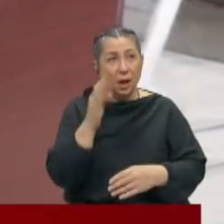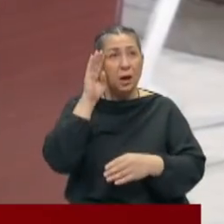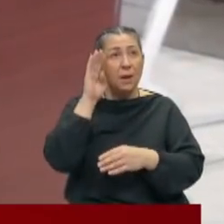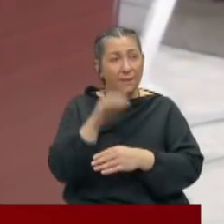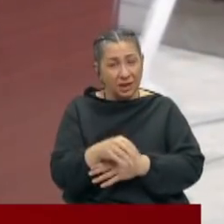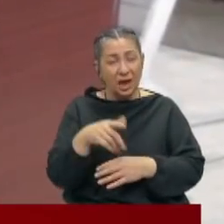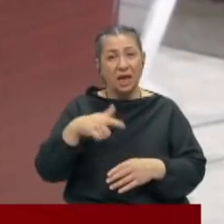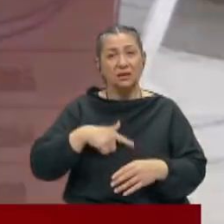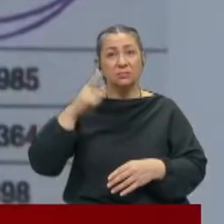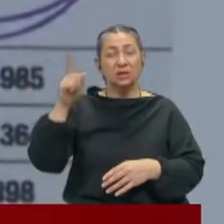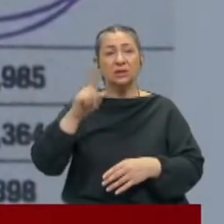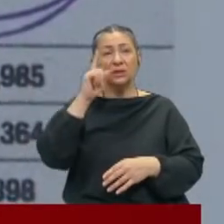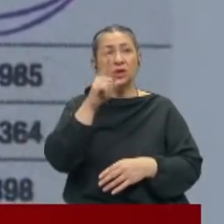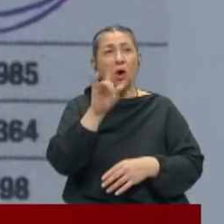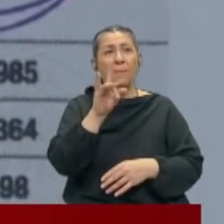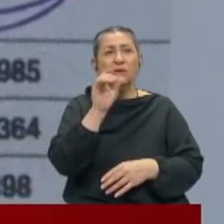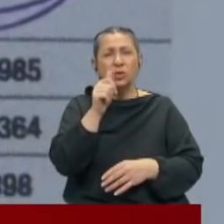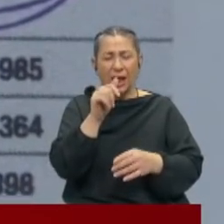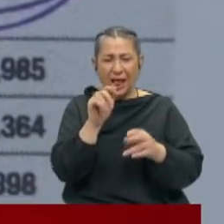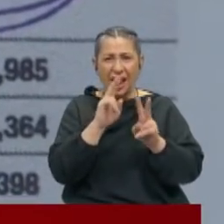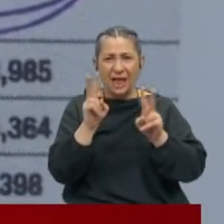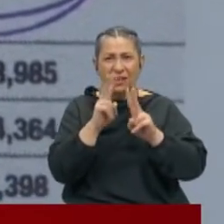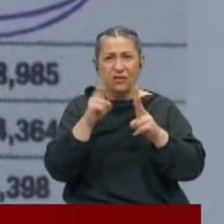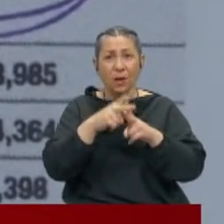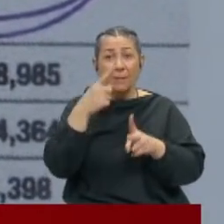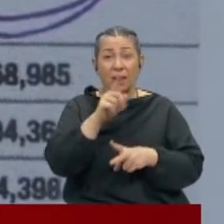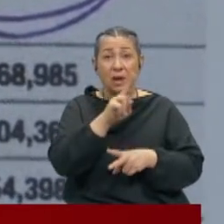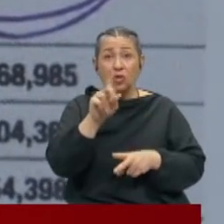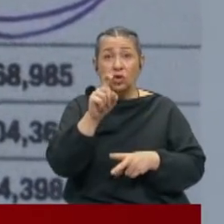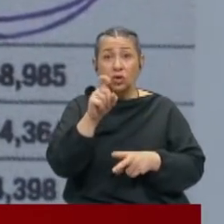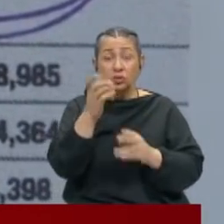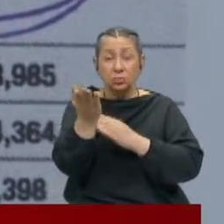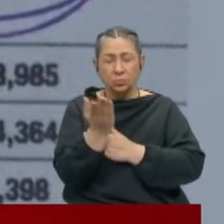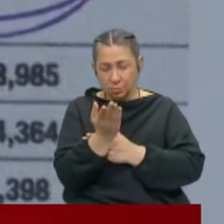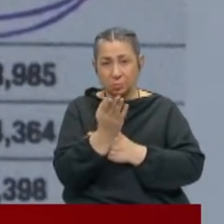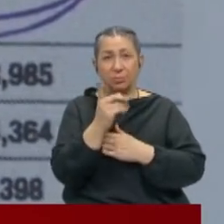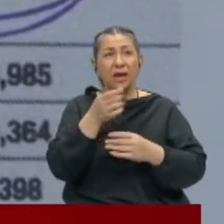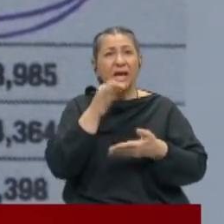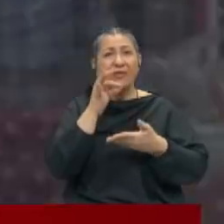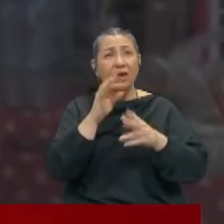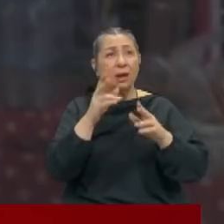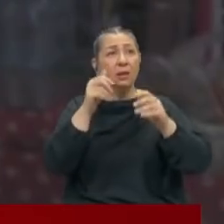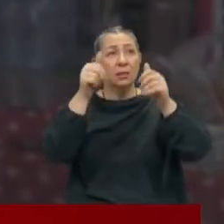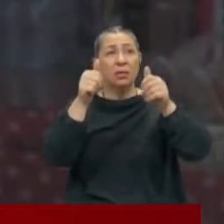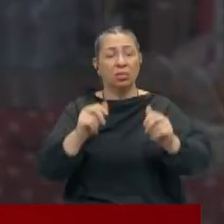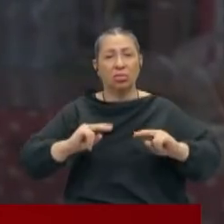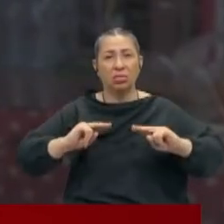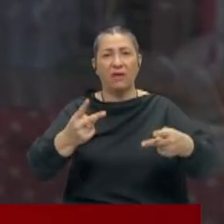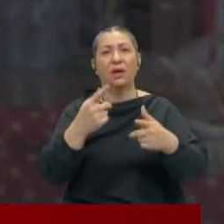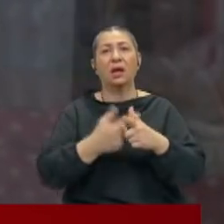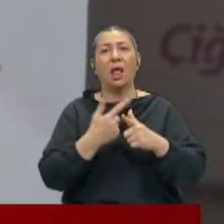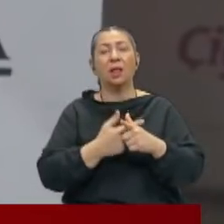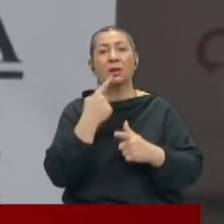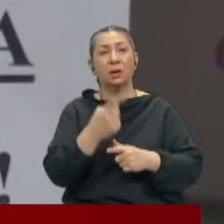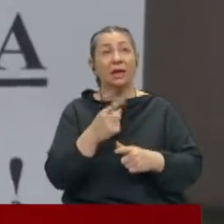da. İzmir'de sadece 15 günlük elektrik faturası 1719 lira gelen küçük bir kafeterya camına devren kiralık afişi